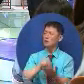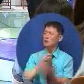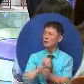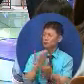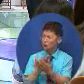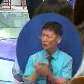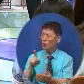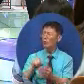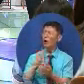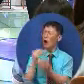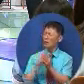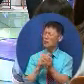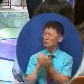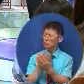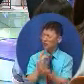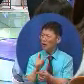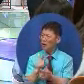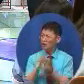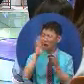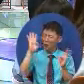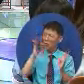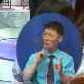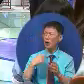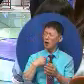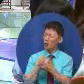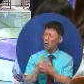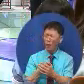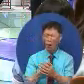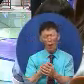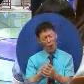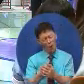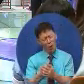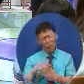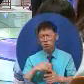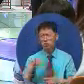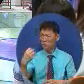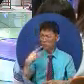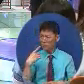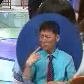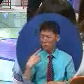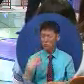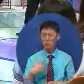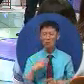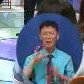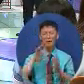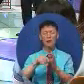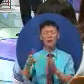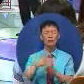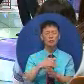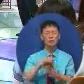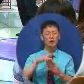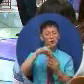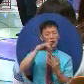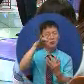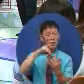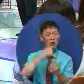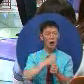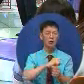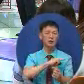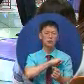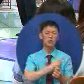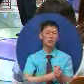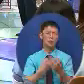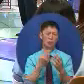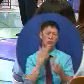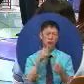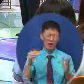정해주고 기간도 다 정해주세요. 내가 결정하는 게 너무 무서운 것 같다는 얘기를 해요. 우리가 어릴 때부터 생각보다 선택할 기회가 별로 없어요.